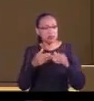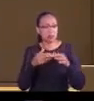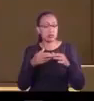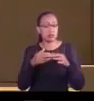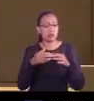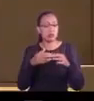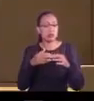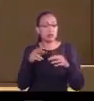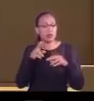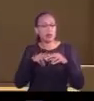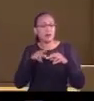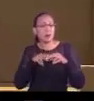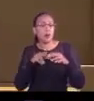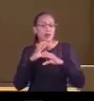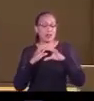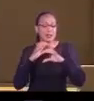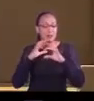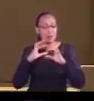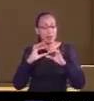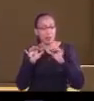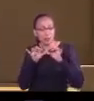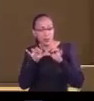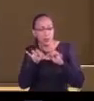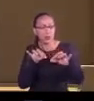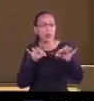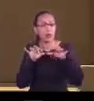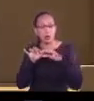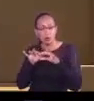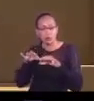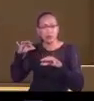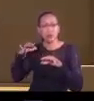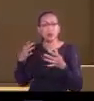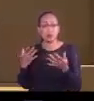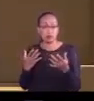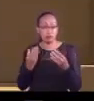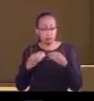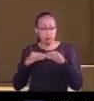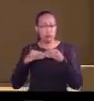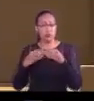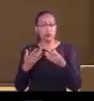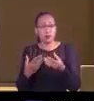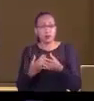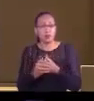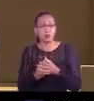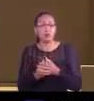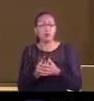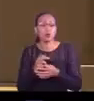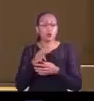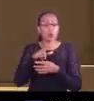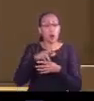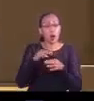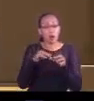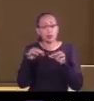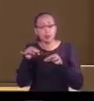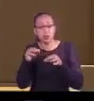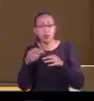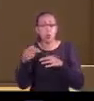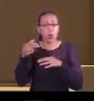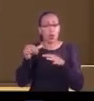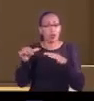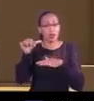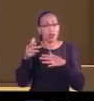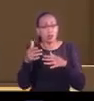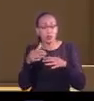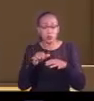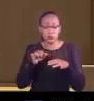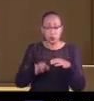poursuivre les études pour passer ensuite à la phase d'exécution des 3 extensions, vers le nord Atlantique, vers